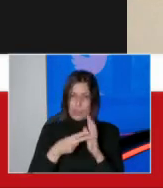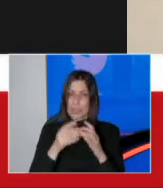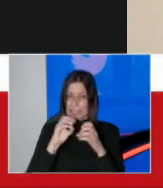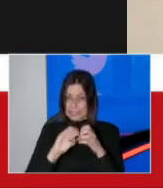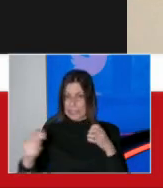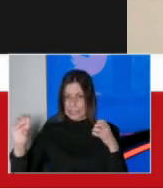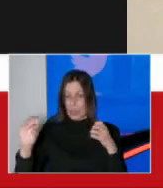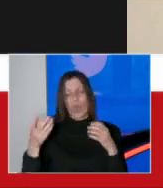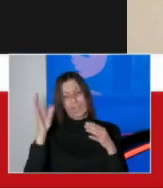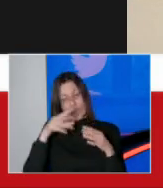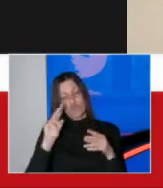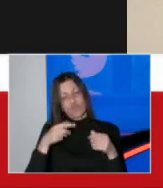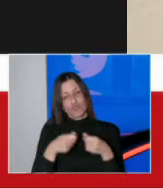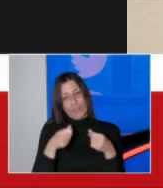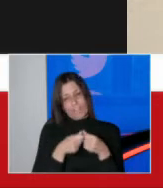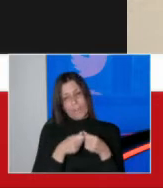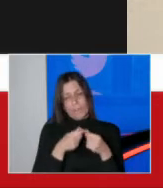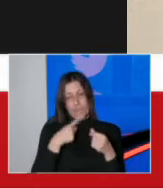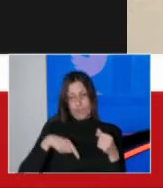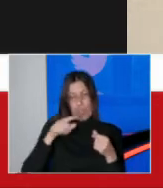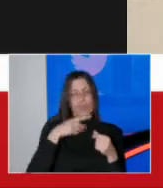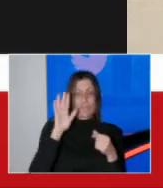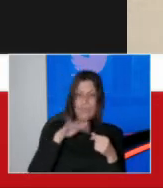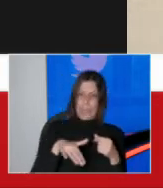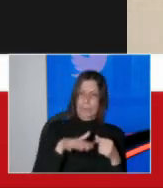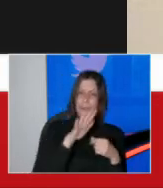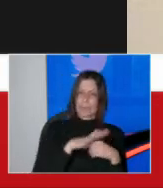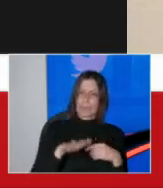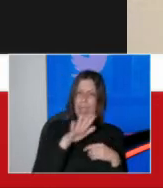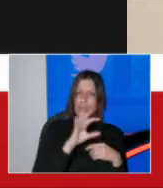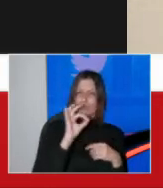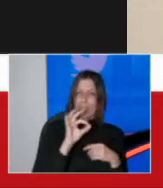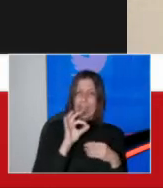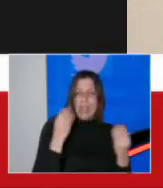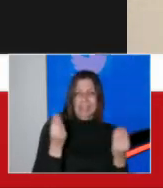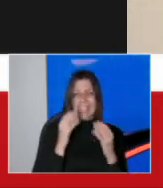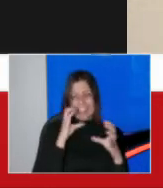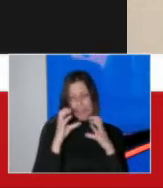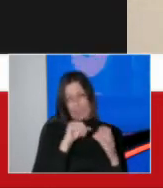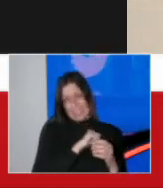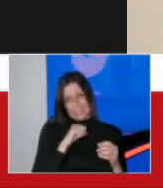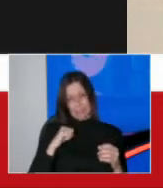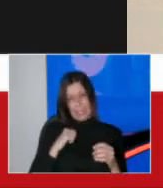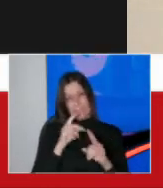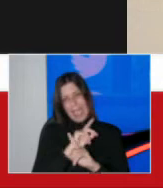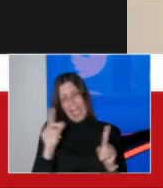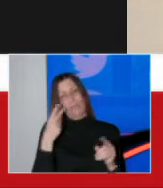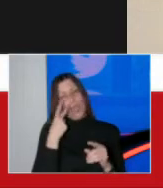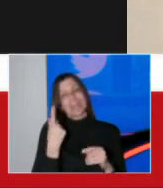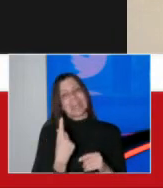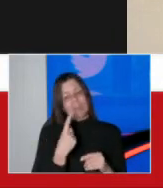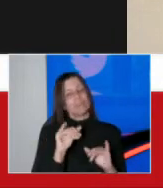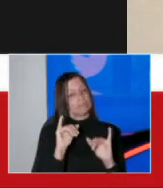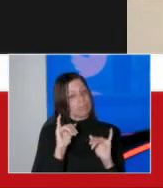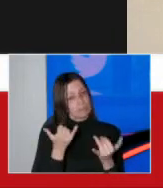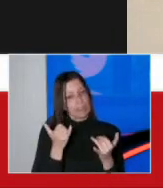ויש כמובן עוד שותפים שלנו, וגם מערכות של אמצעי תקשורת עצמאים, אחרים רואים את עצמם כן